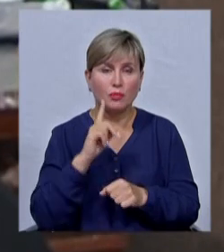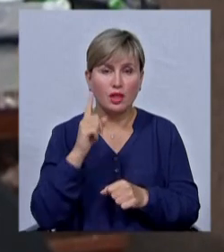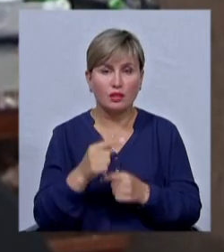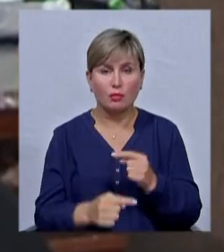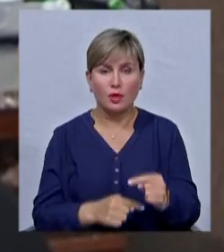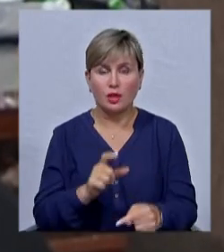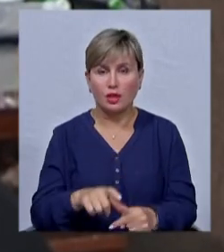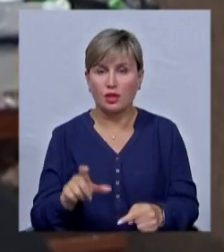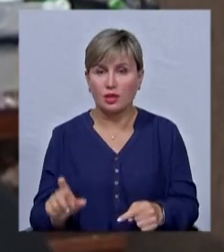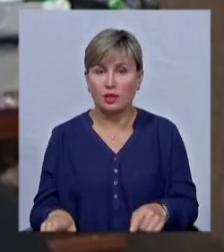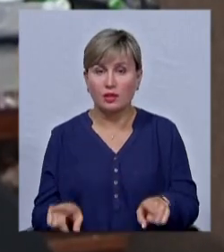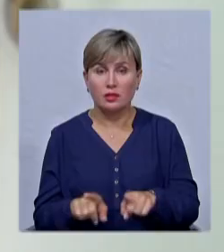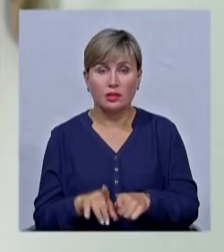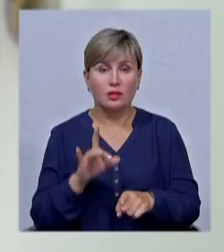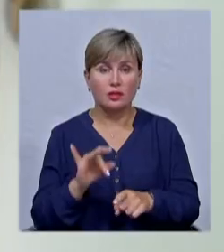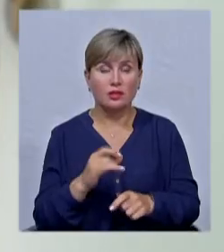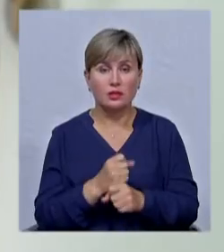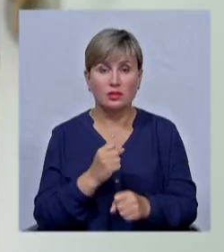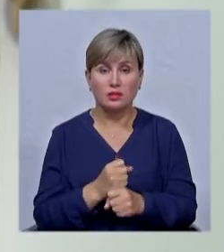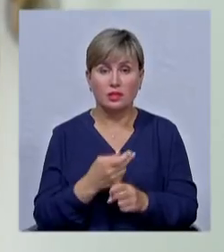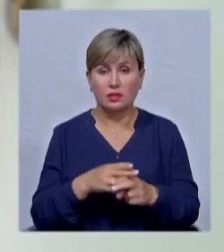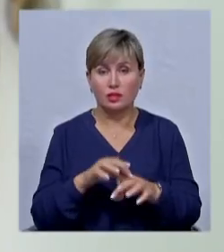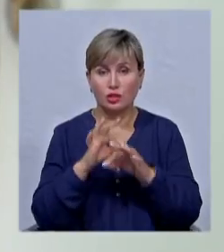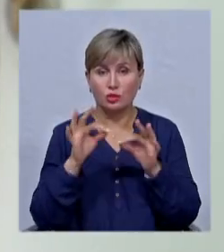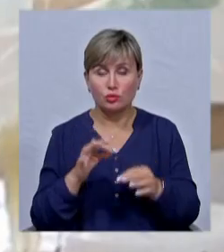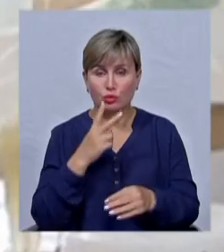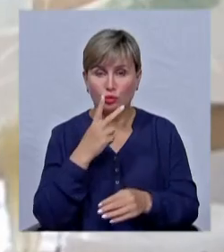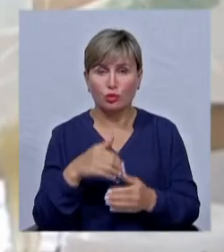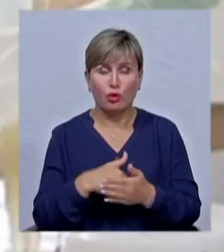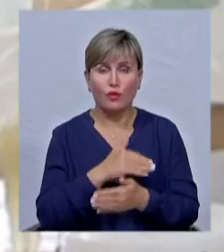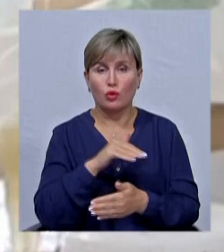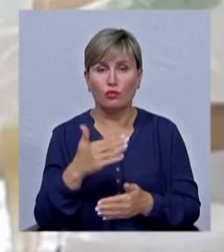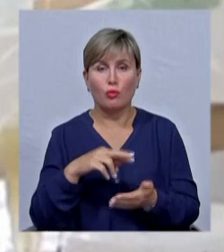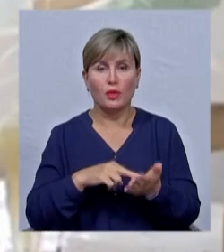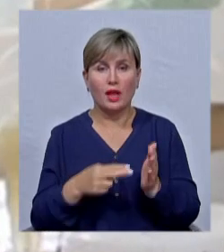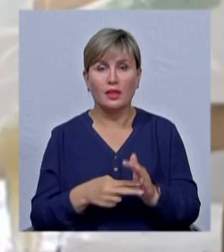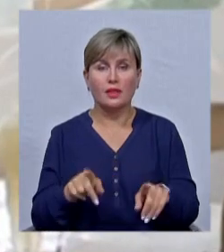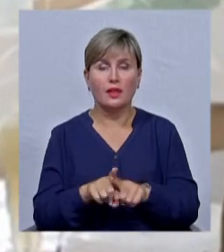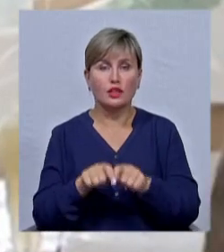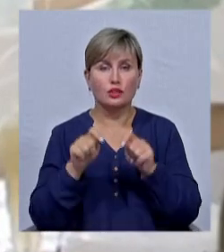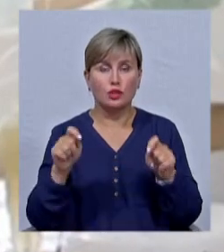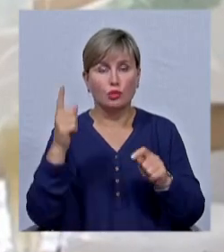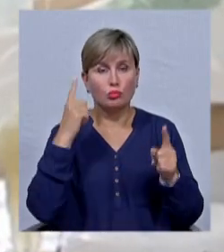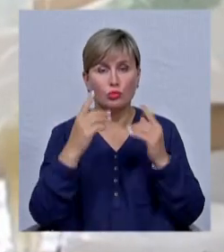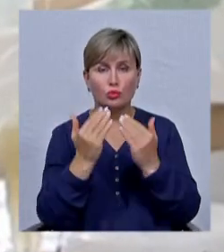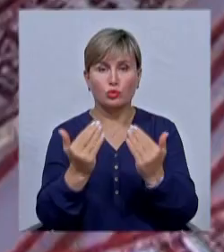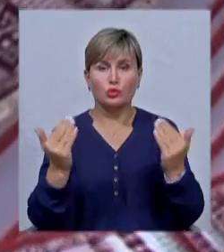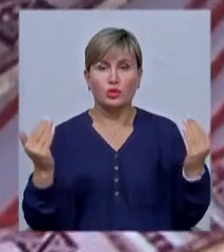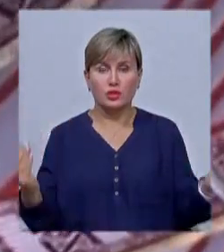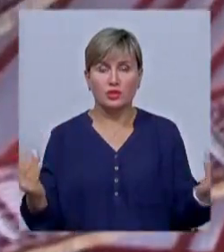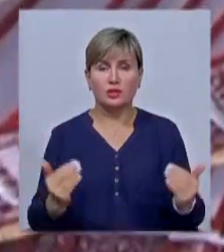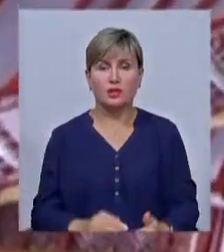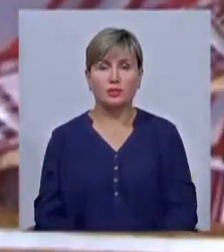поколения гиперреализма и вывести данный вид искусства на новый уровень его планах также запустить музей скульптур в казахстане